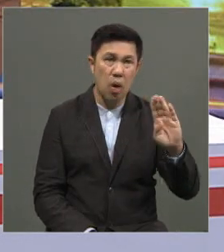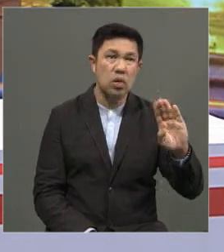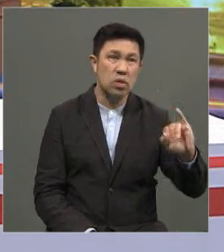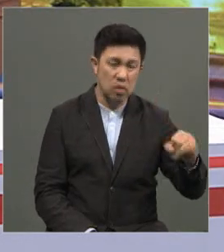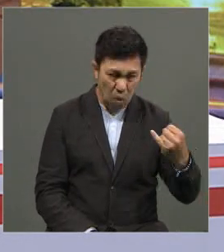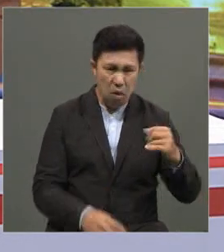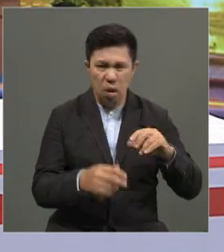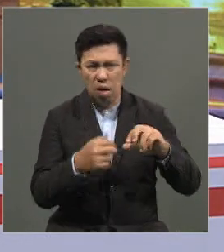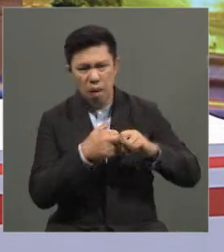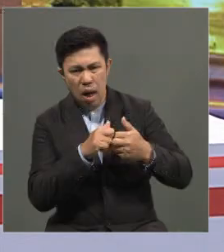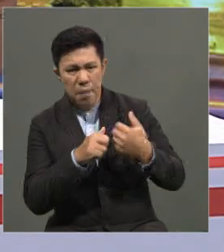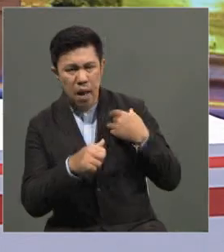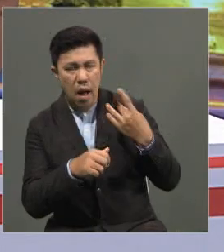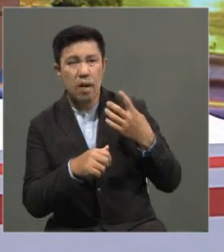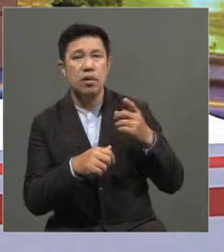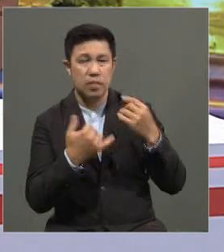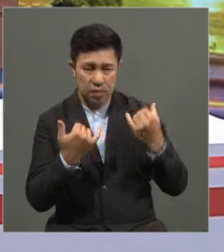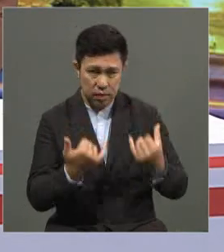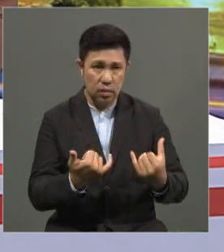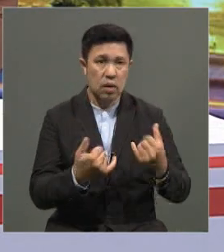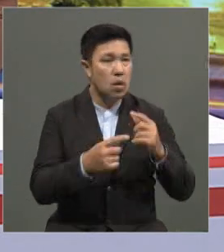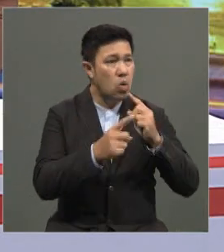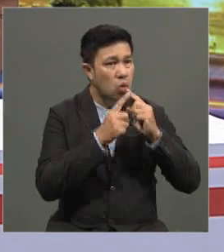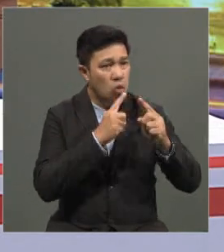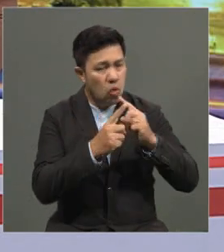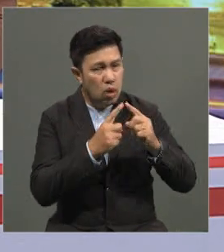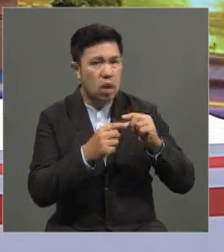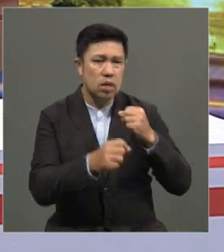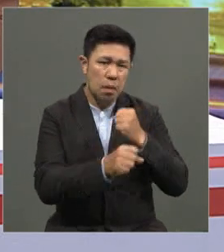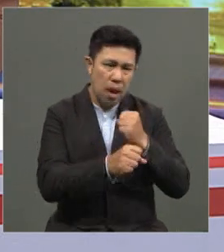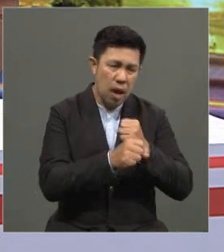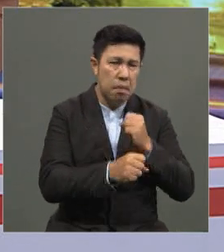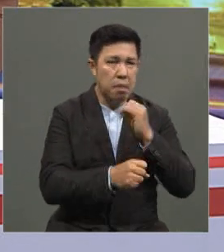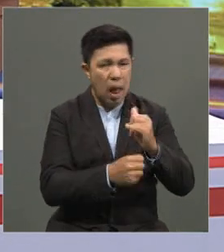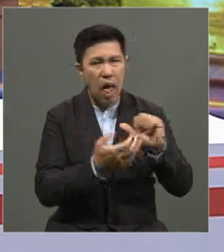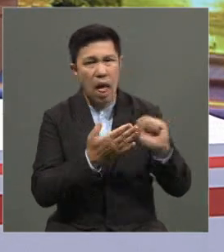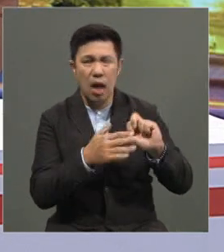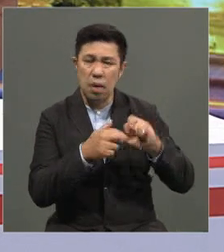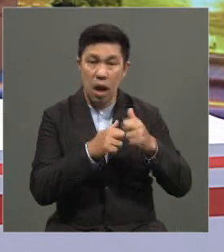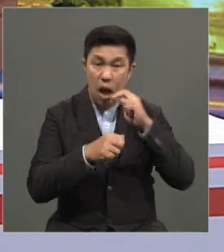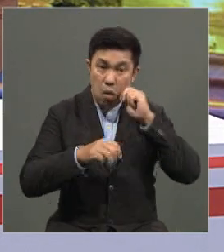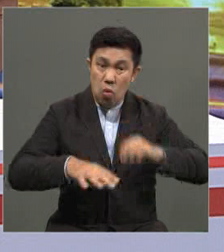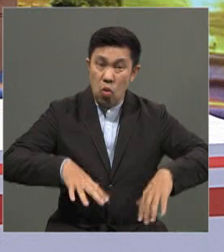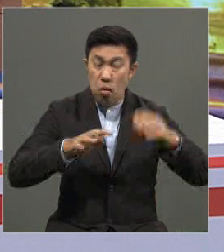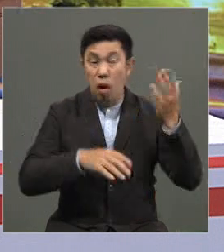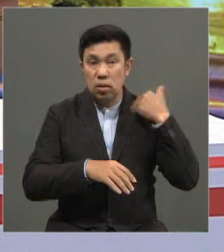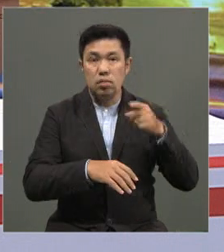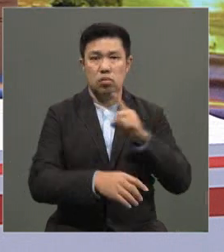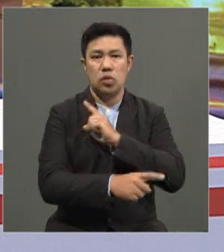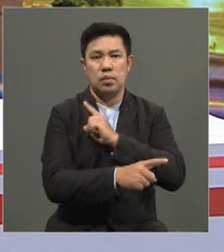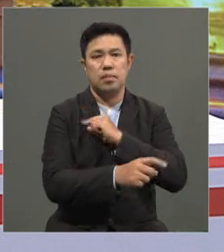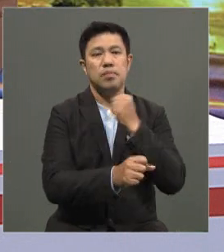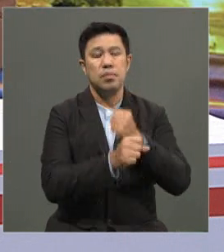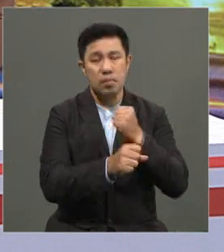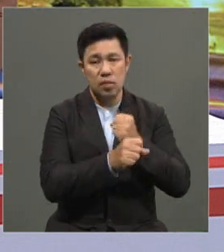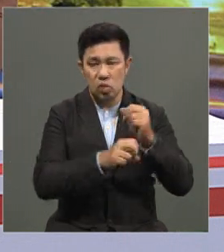าอะไรอย่างเงี้ยนะคะเราก็ต้องไปติดต่อไปทำงานไปแก้ปัญหาด้วยกันนะคะ ในช่วงน้ำท่วมที่ผ่านมาเป็นกลไกหลักเลย เป็นหน่วยง